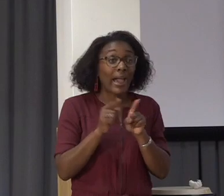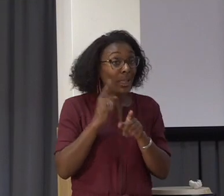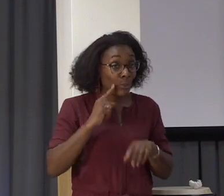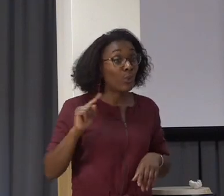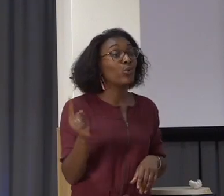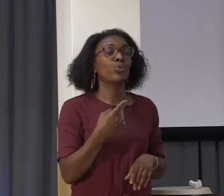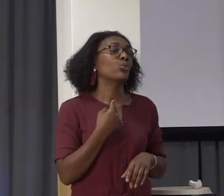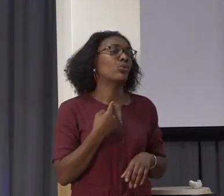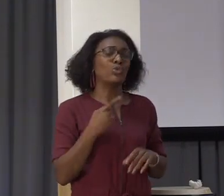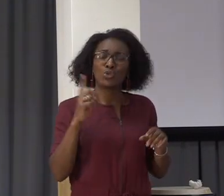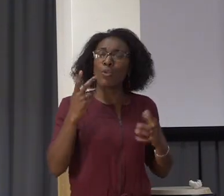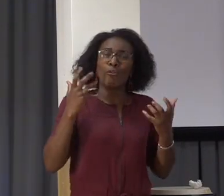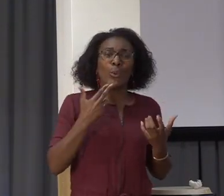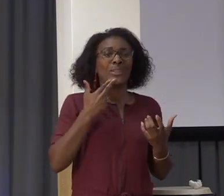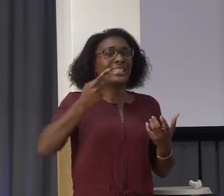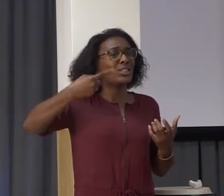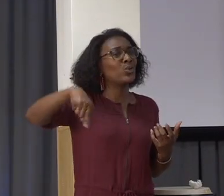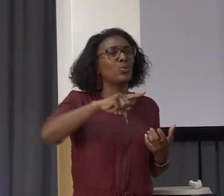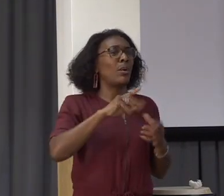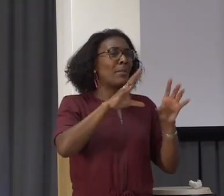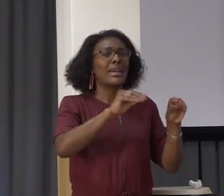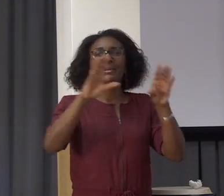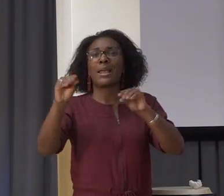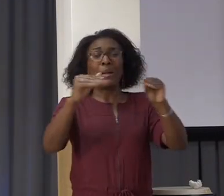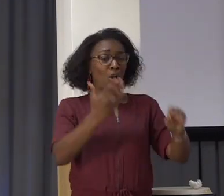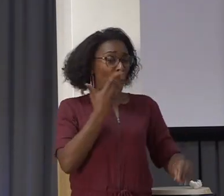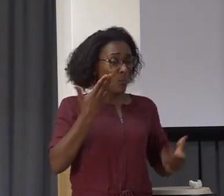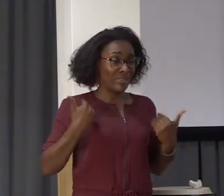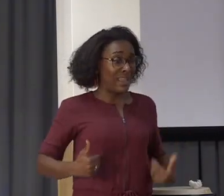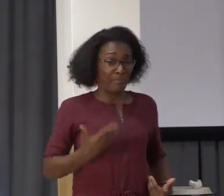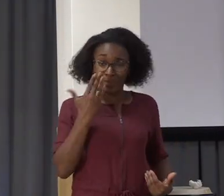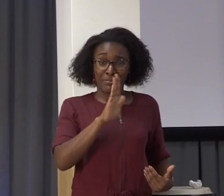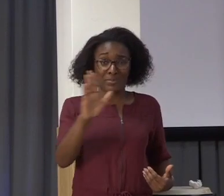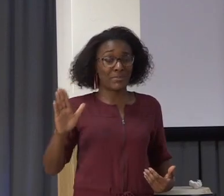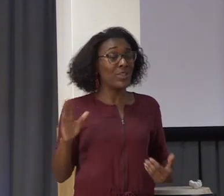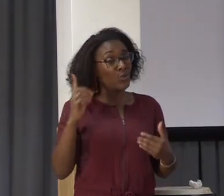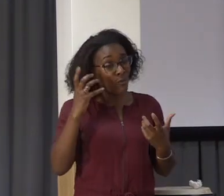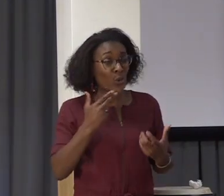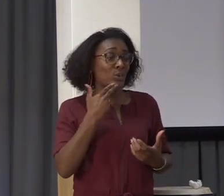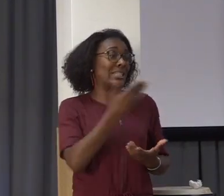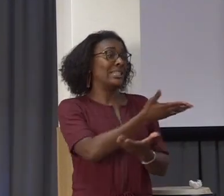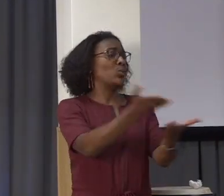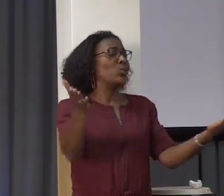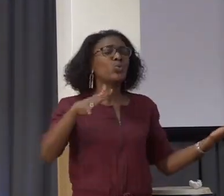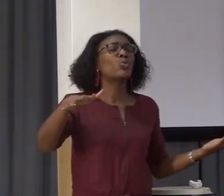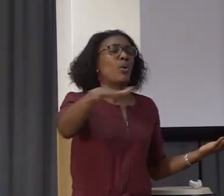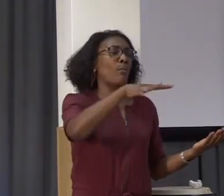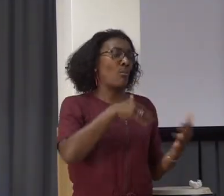nous. Dieu veut nous utiliser comme on est et là où nous sommes et